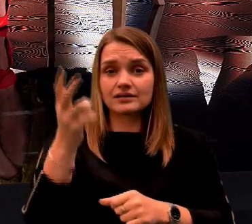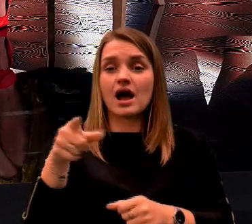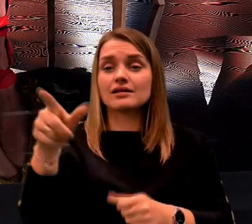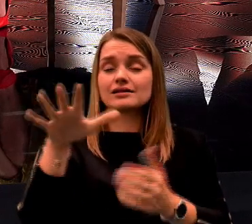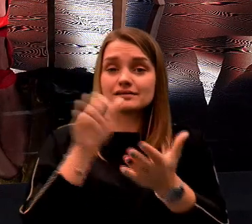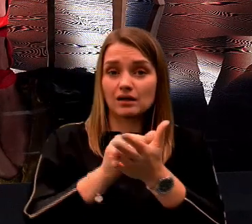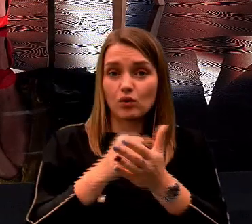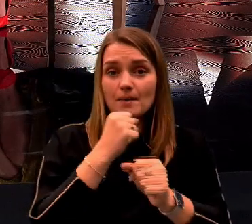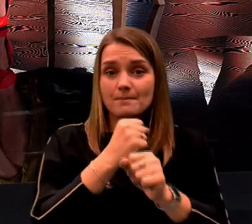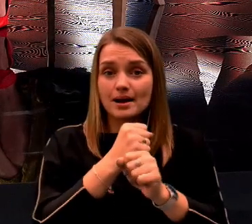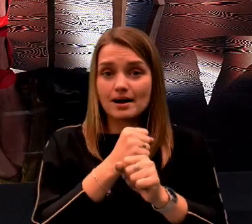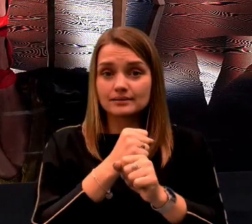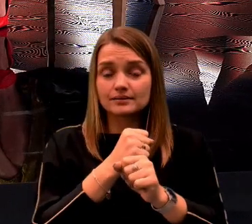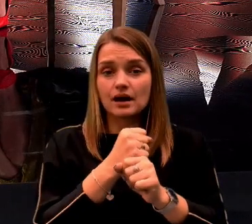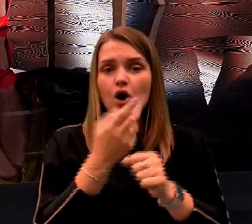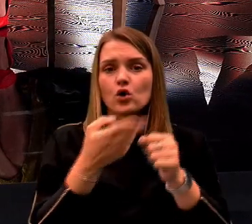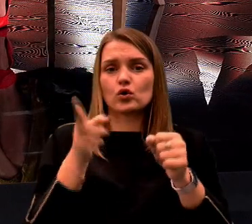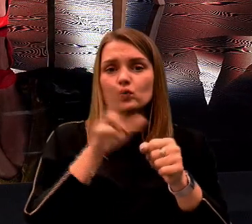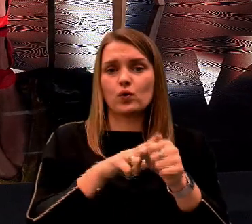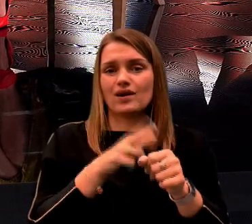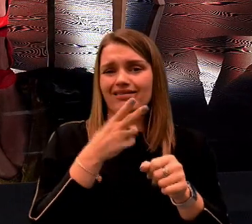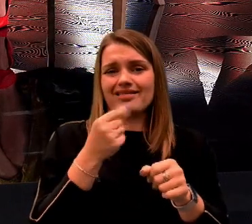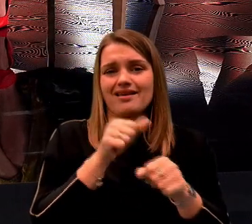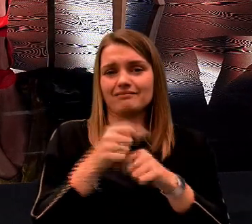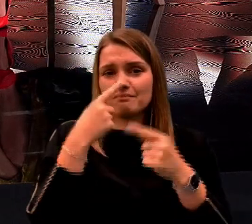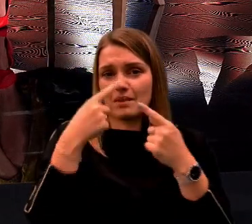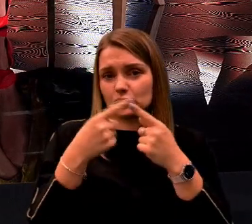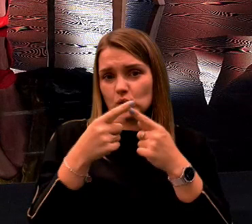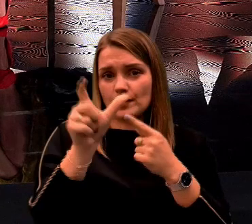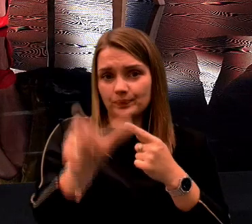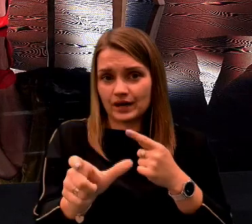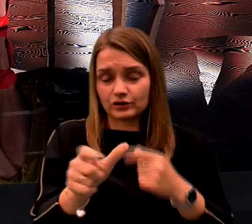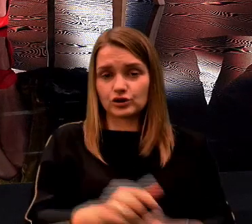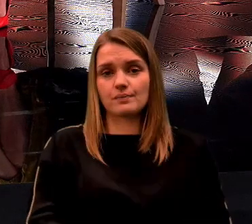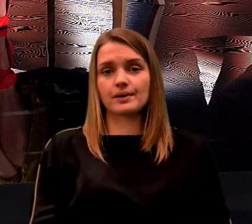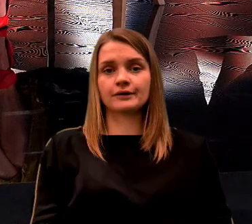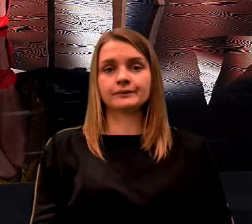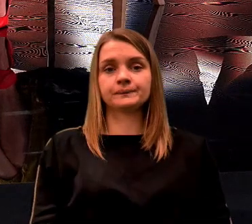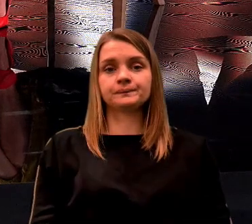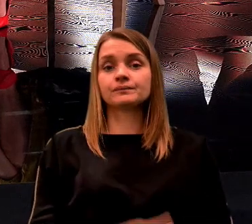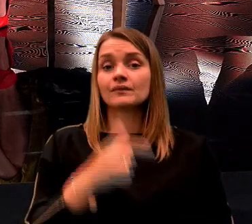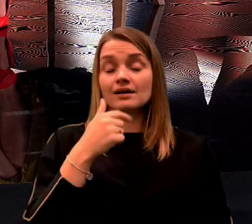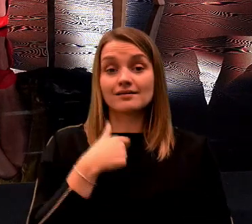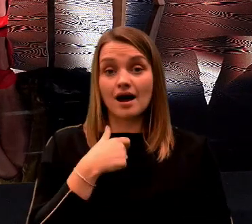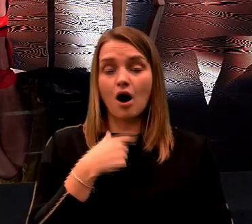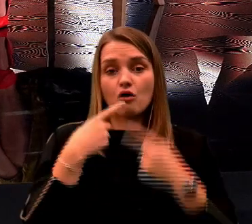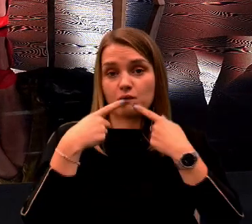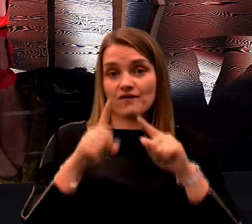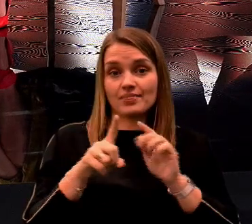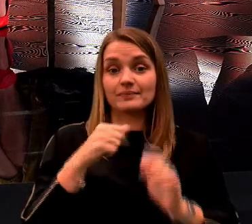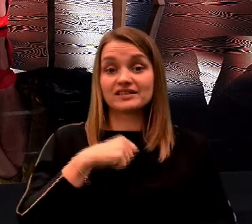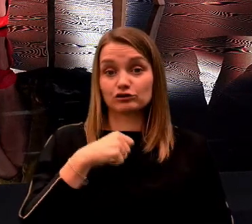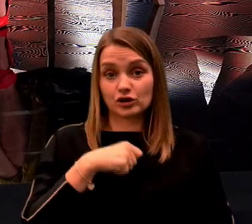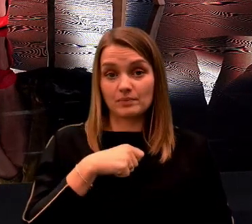pracą, która nie jest dla niego. Więc przede wszystkim ja, jako opowiadam za siebie,